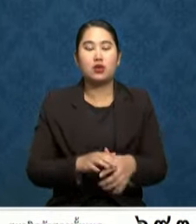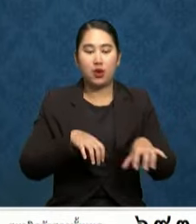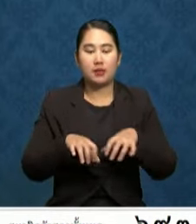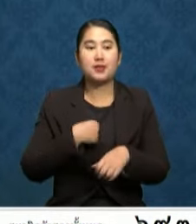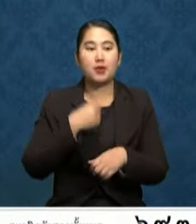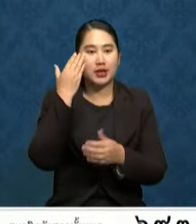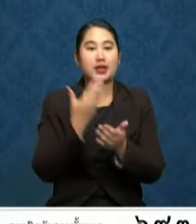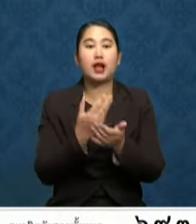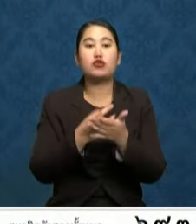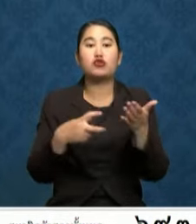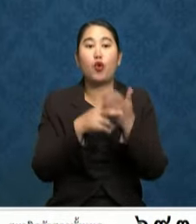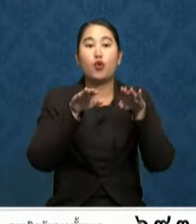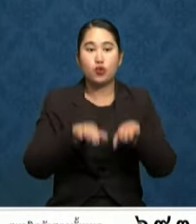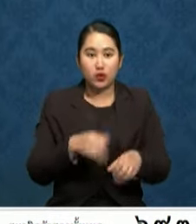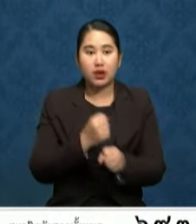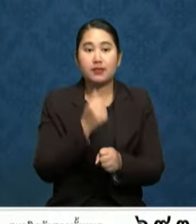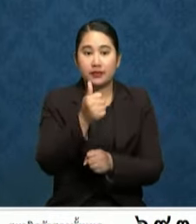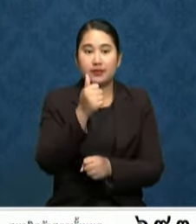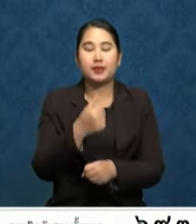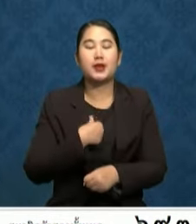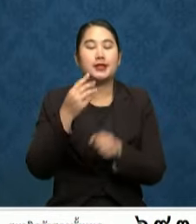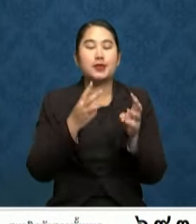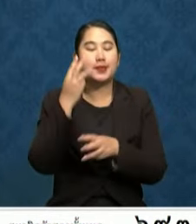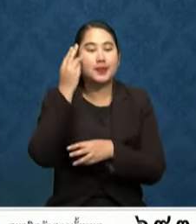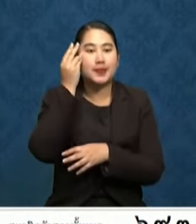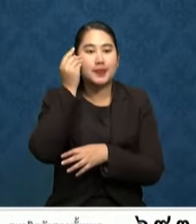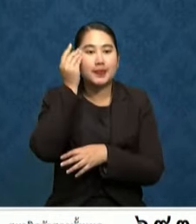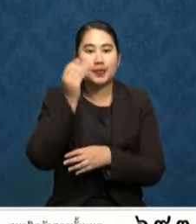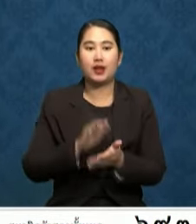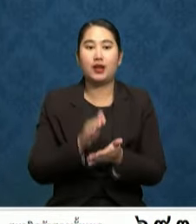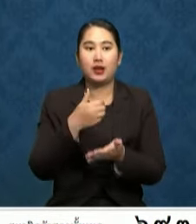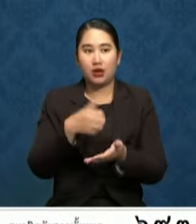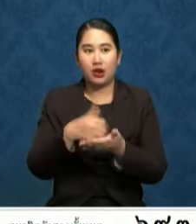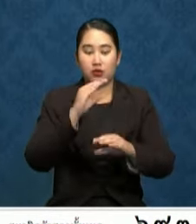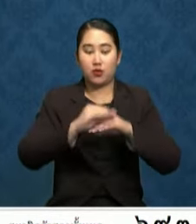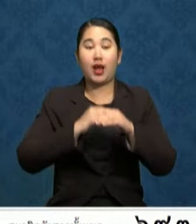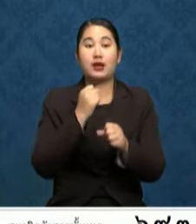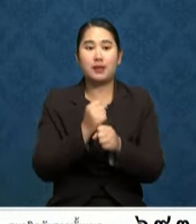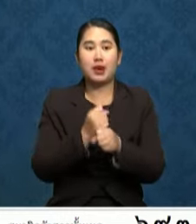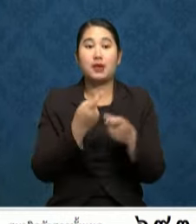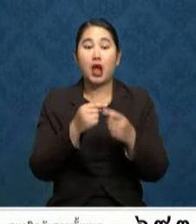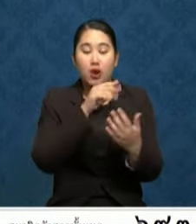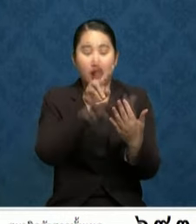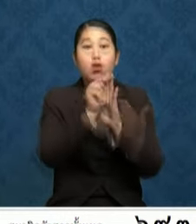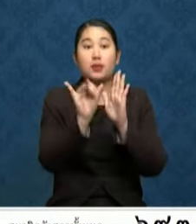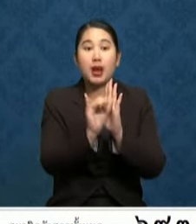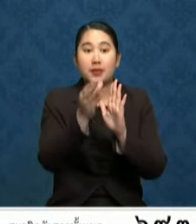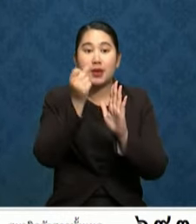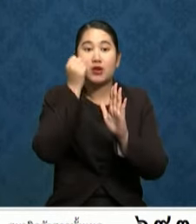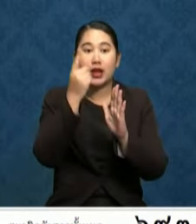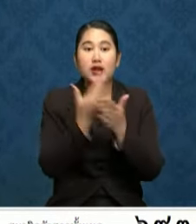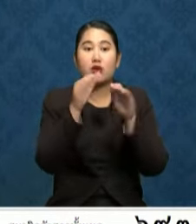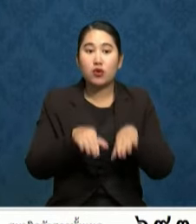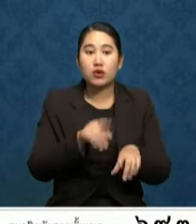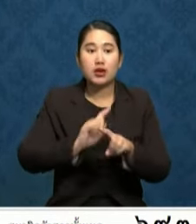ค่าโดยสารลงมาได้อย่างมีสาระสำคัญอันนี้ก็คือวิธีคิดเหมือนกันก็จะเป็นโปรเจคแต่ถ้าเราอ่านนโยบายแล้วเราเข้าใจว่าจะลดรส